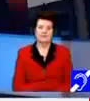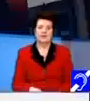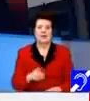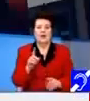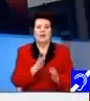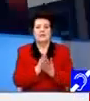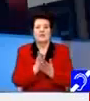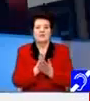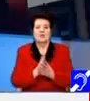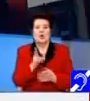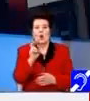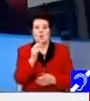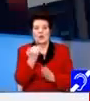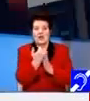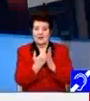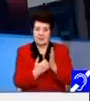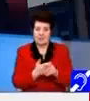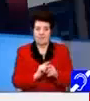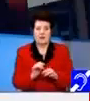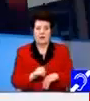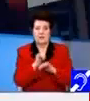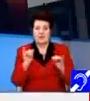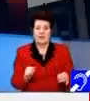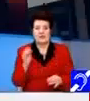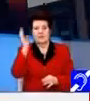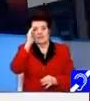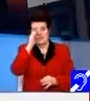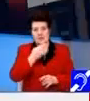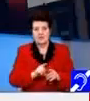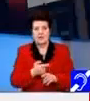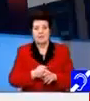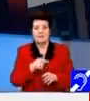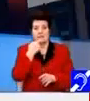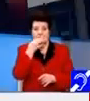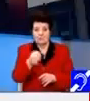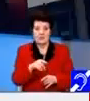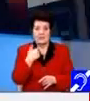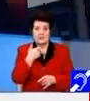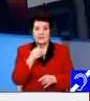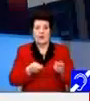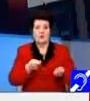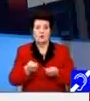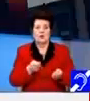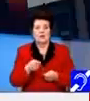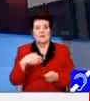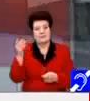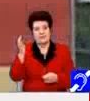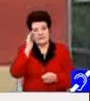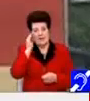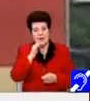Tarifele pentru serviciile comunale ar putea să crească în regiunea transnistreană, cel puțin asta spun așa zisele autorități din stânga